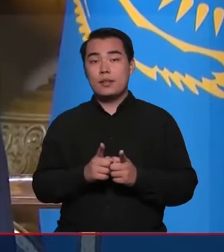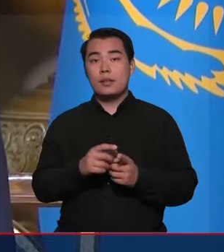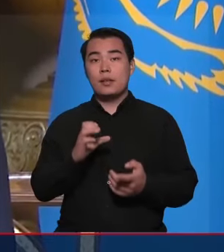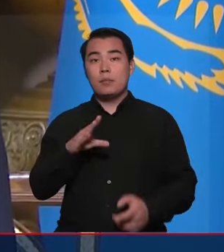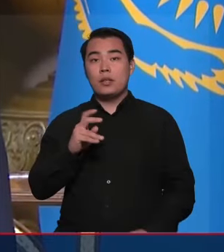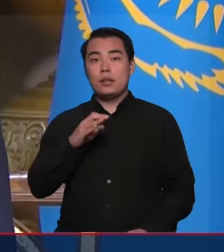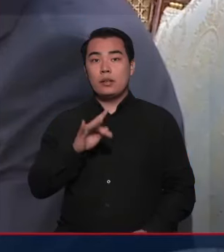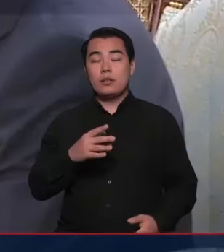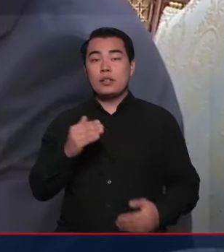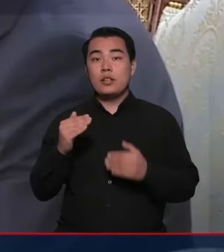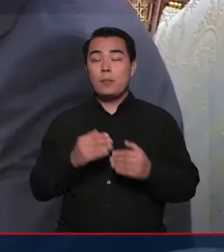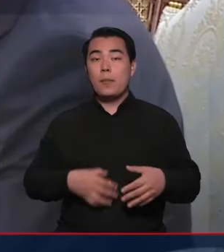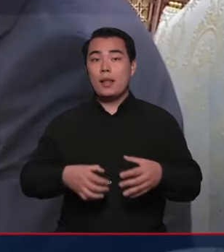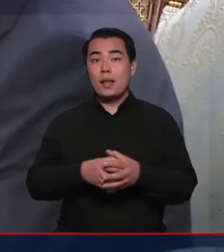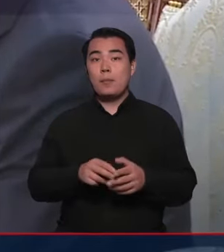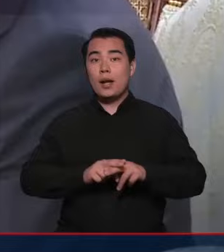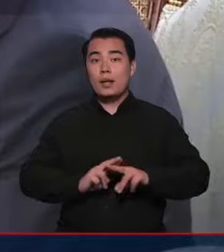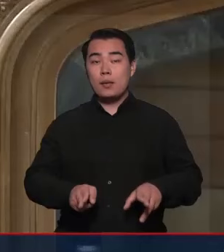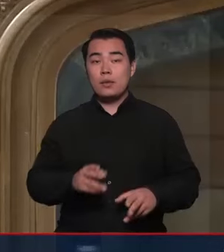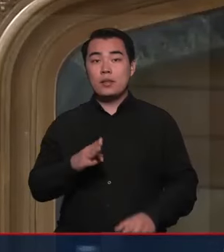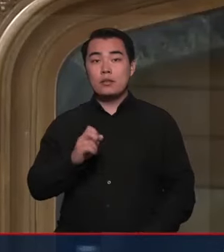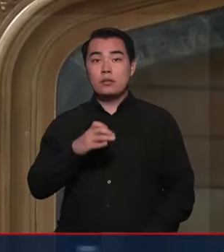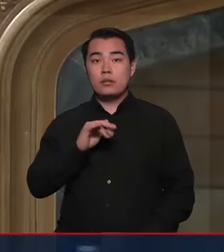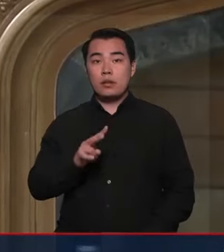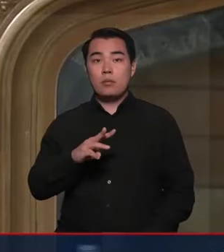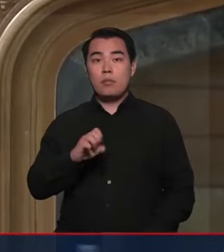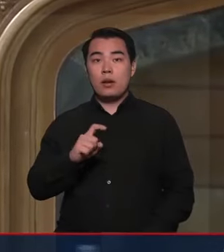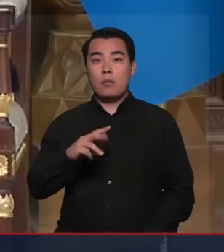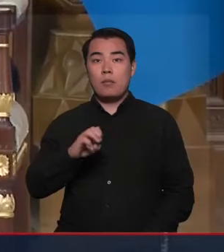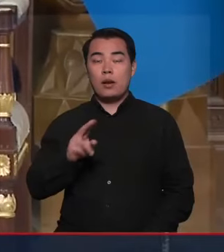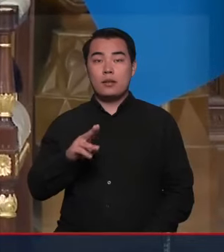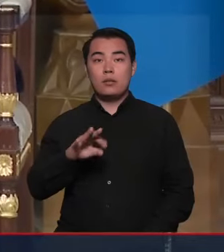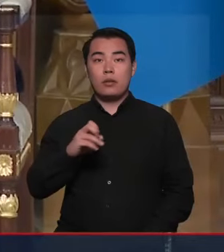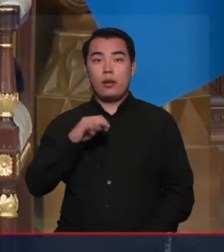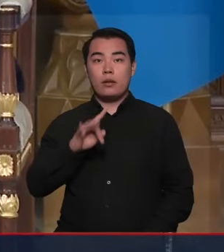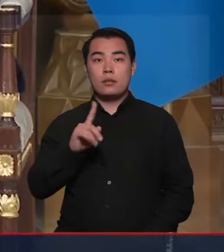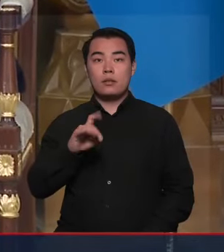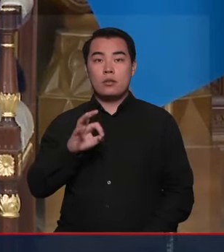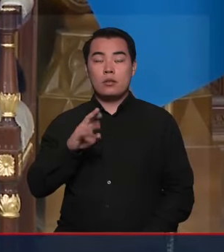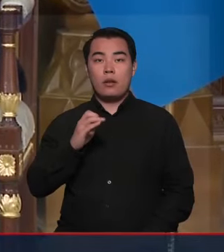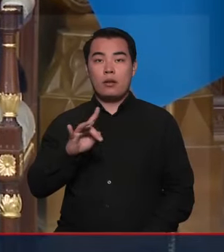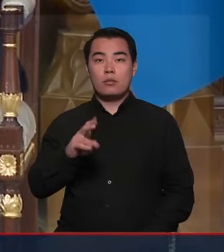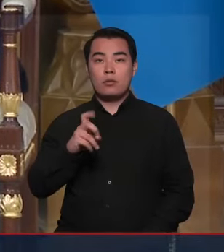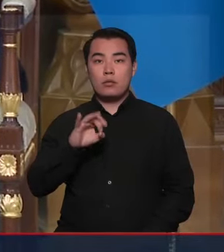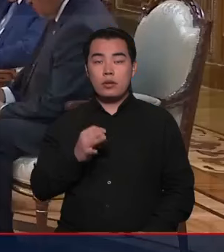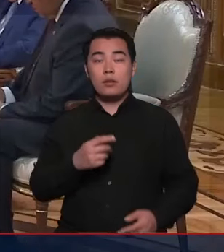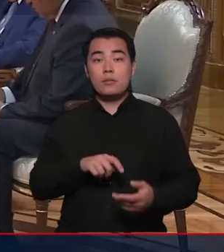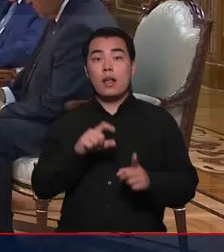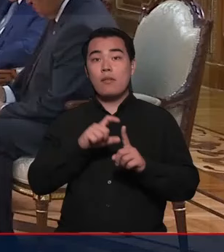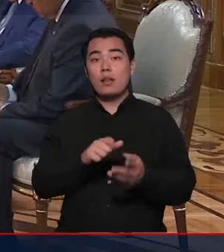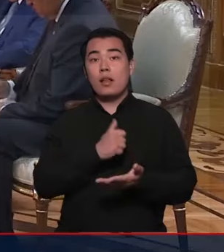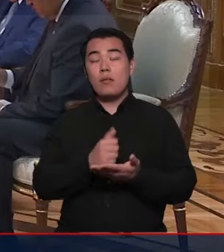со спикером Нижней палаты парламента Таджикистана Махмад Туиром Зокирзодой. По словам главы